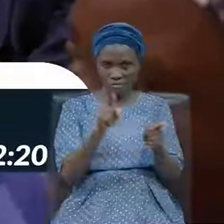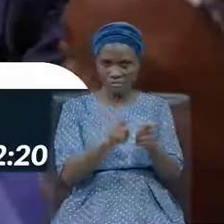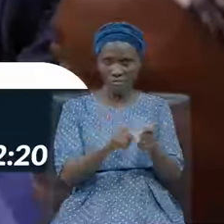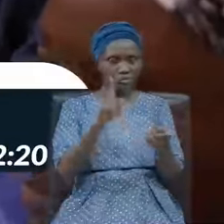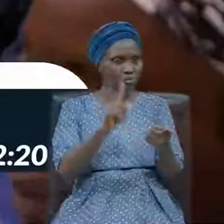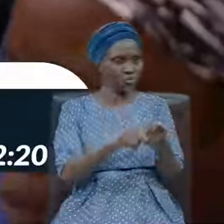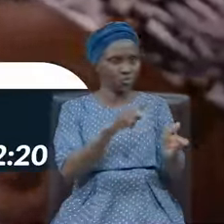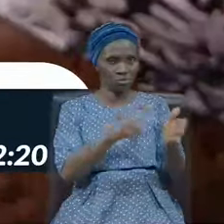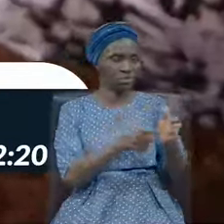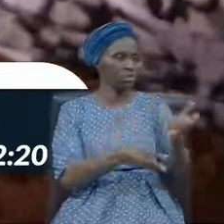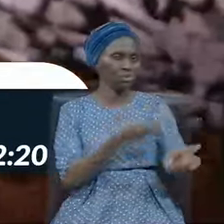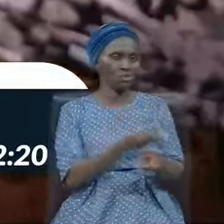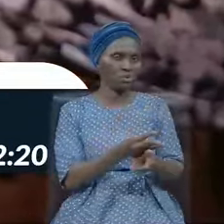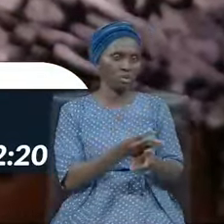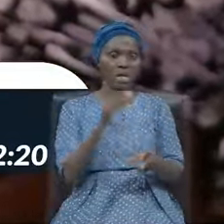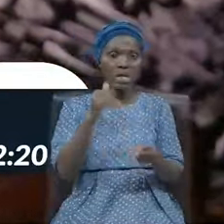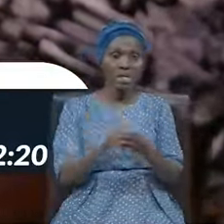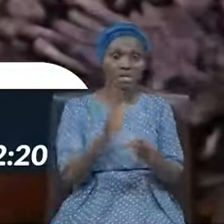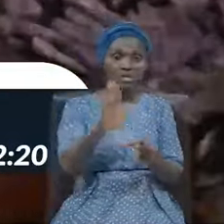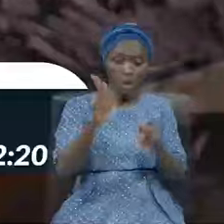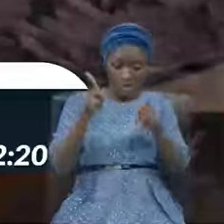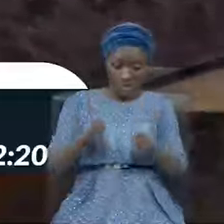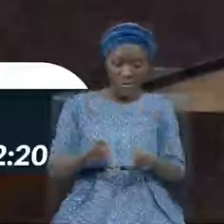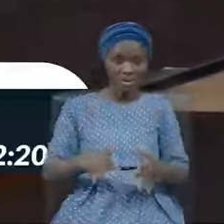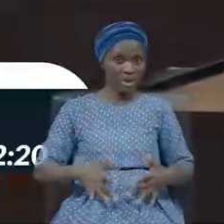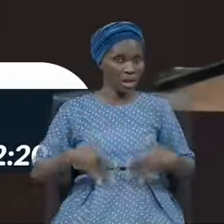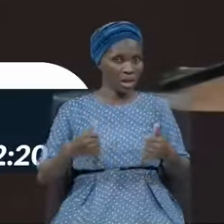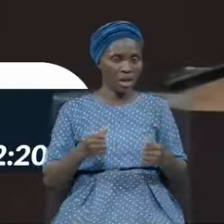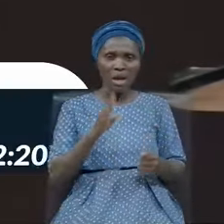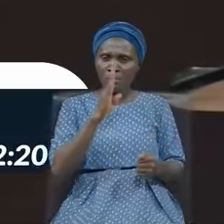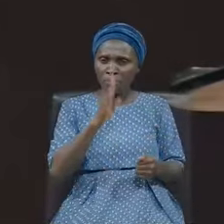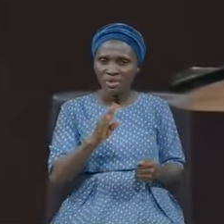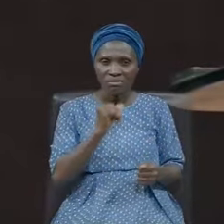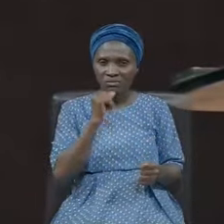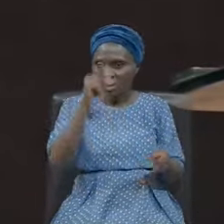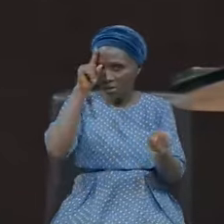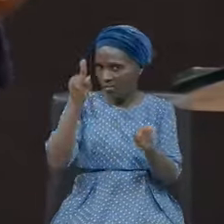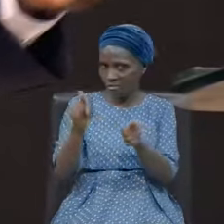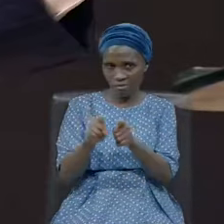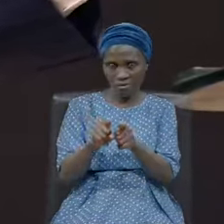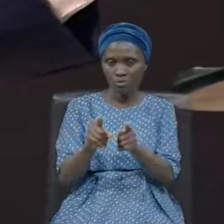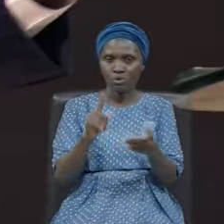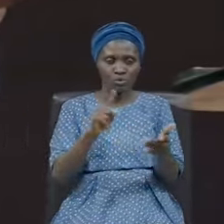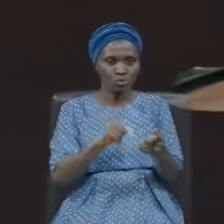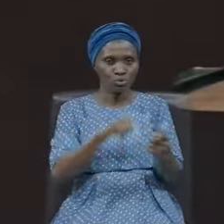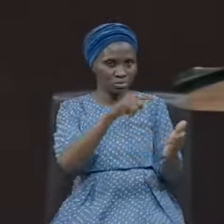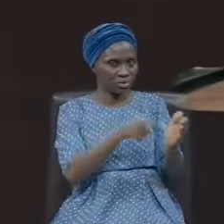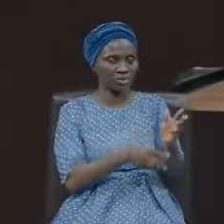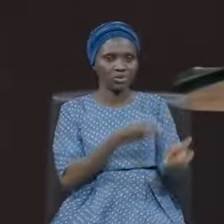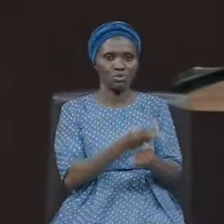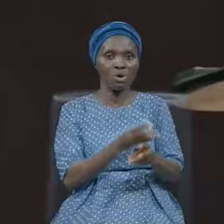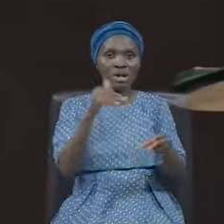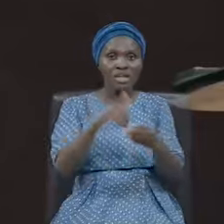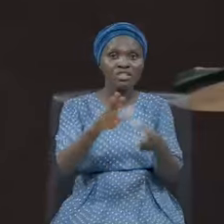vie personnelle. Ne vous conformez pas au siècle présent dans votre mariage. Au fait,